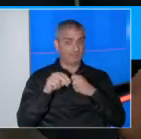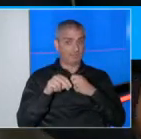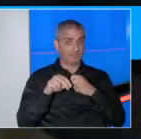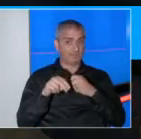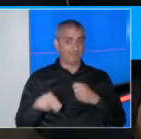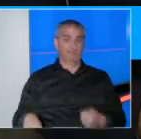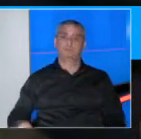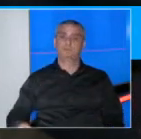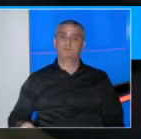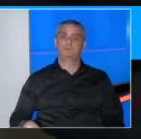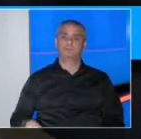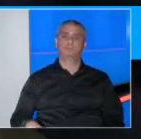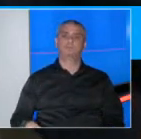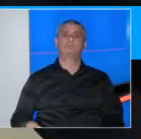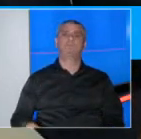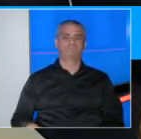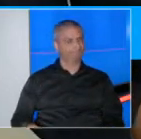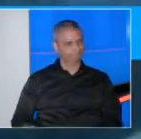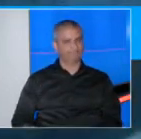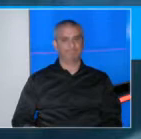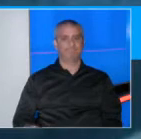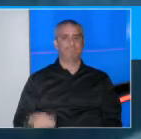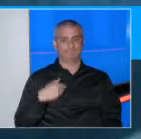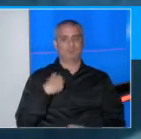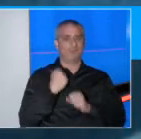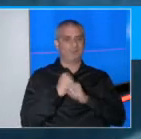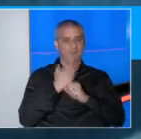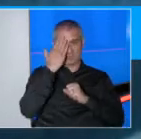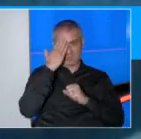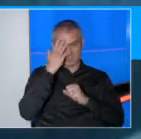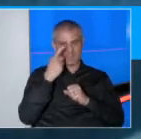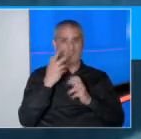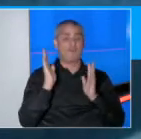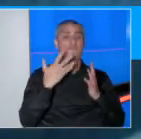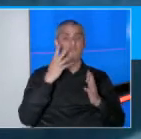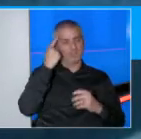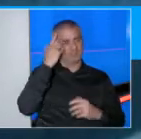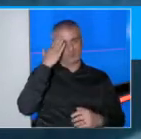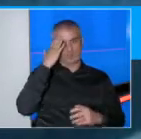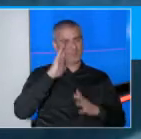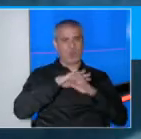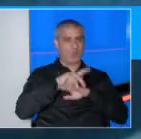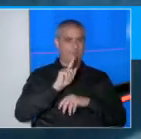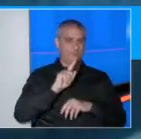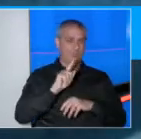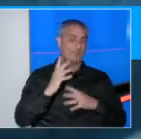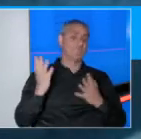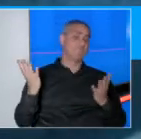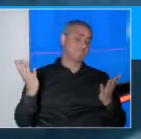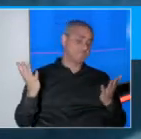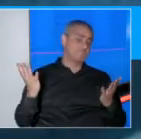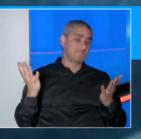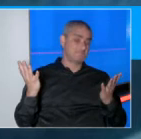הנבחרים? חד משמעית. אני עושה קצת בתודעה, ואבוי לנו אם נחשוב שהתודעה לא משפיעה. אני